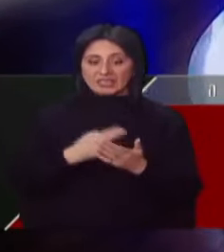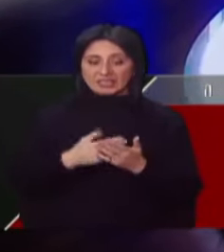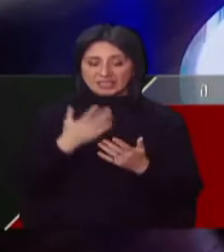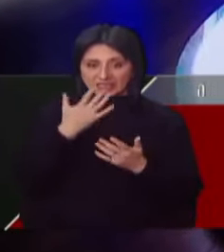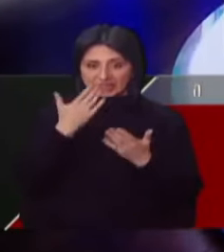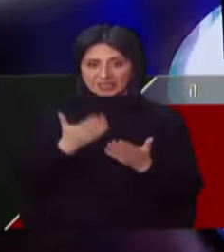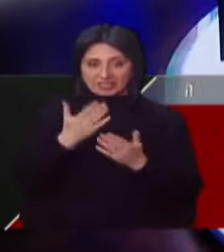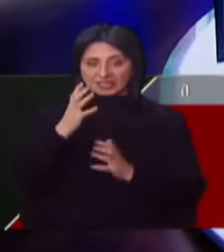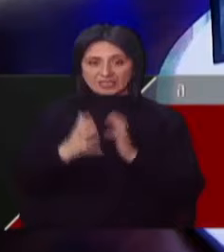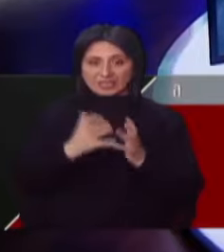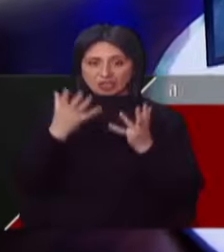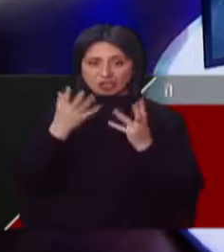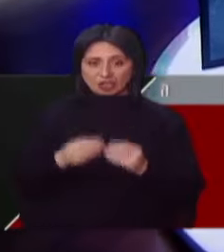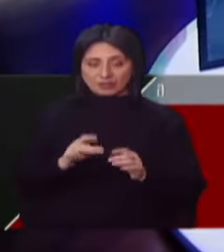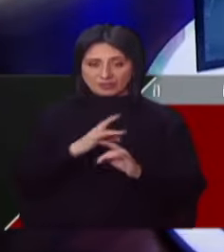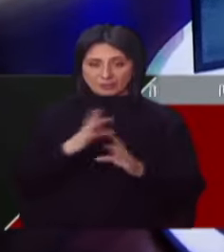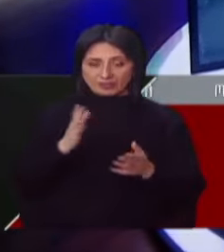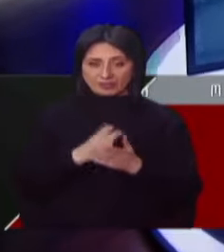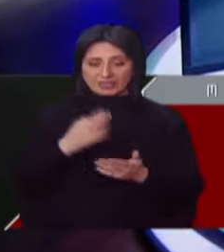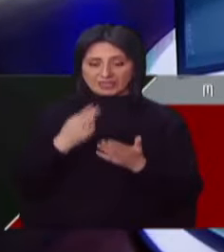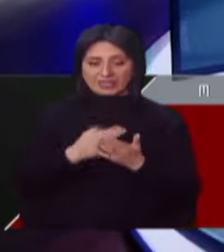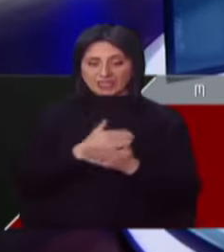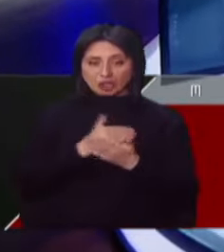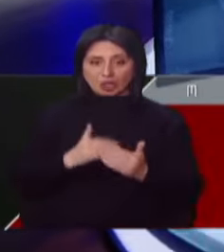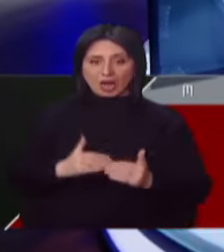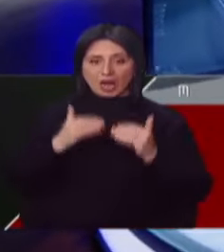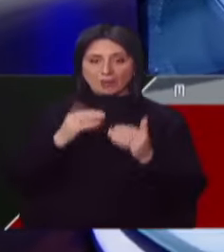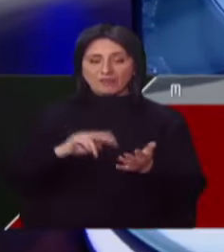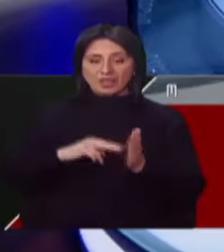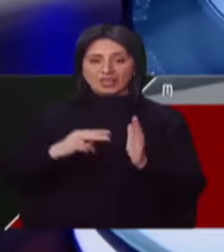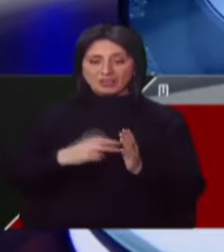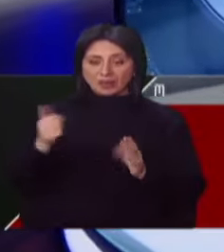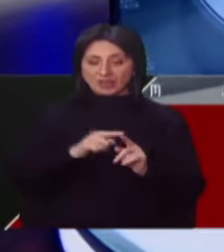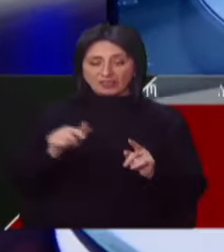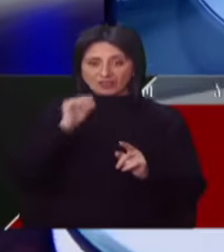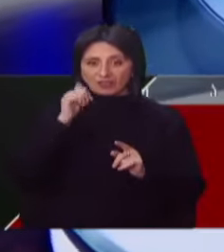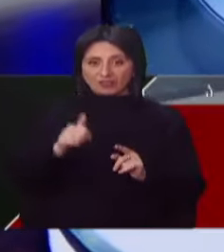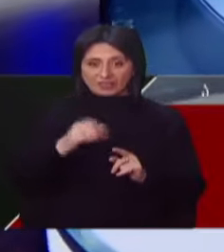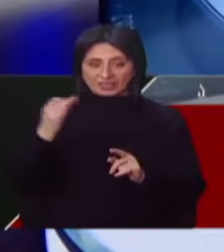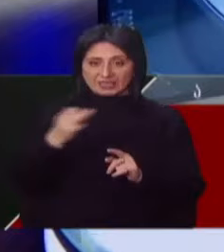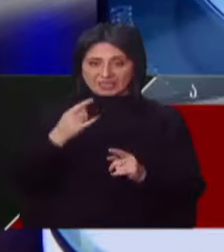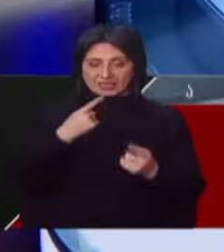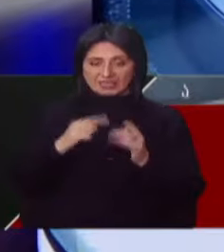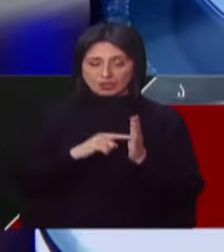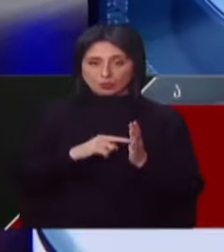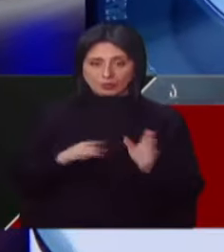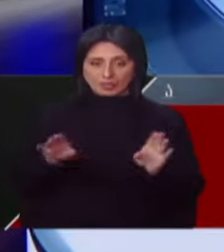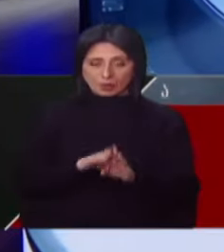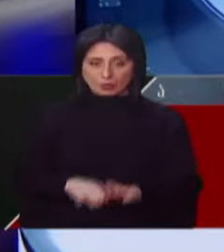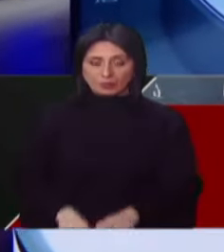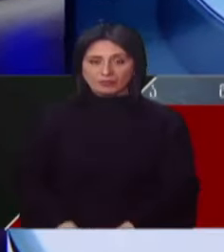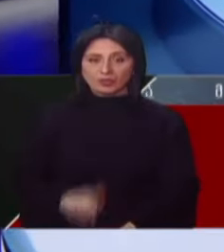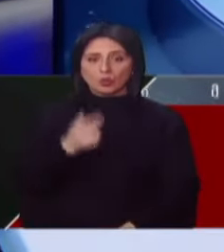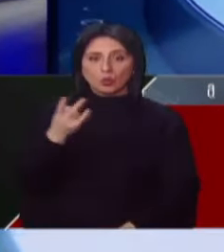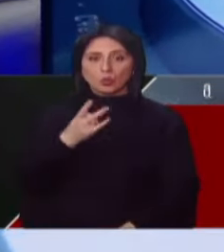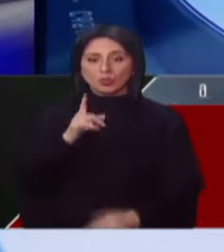საჯაროდ კითხვის საერთაშორისო დღეს აღნიშნავს წიგნიერების დონის ასამაღლებლად დაგეგმილი კვირეული ხვალ საინტერესო დისკუსიით დაიხურება.